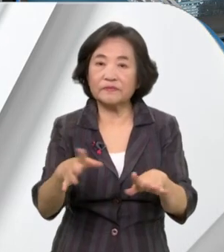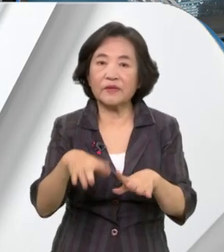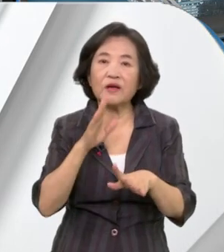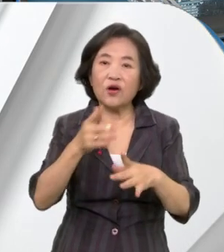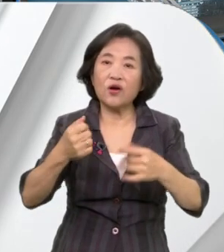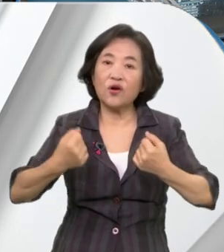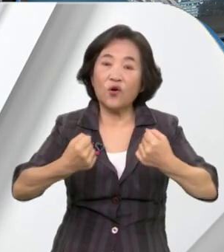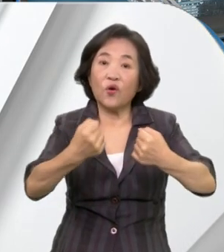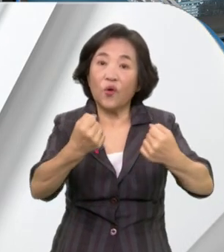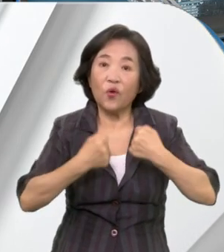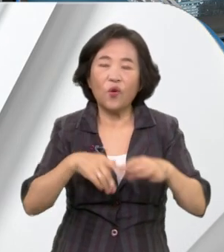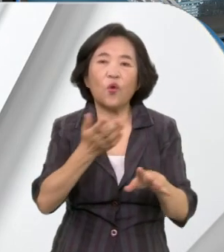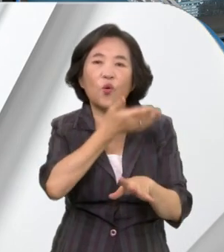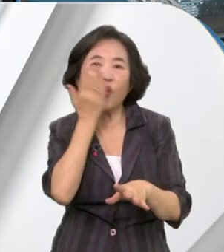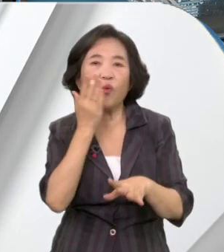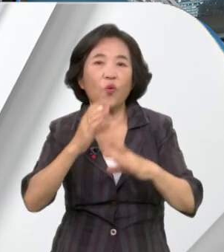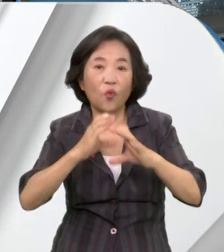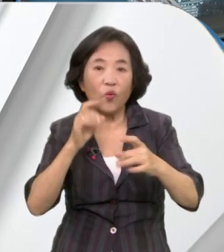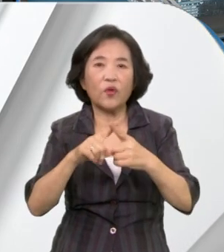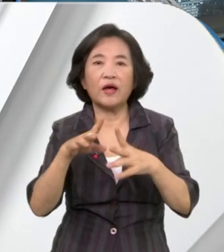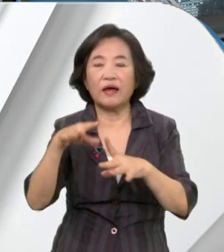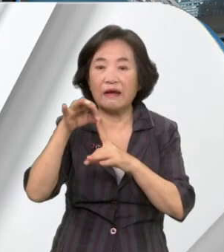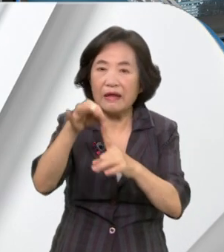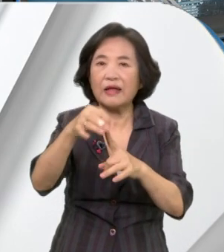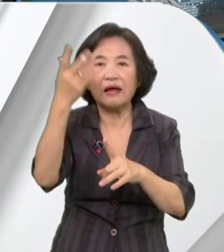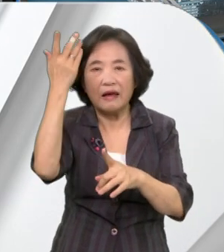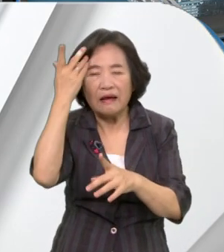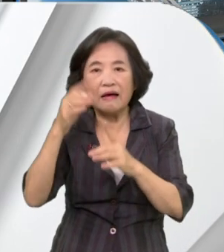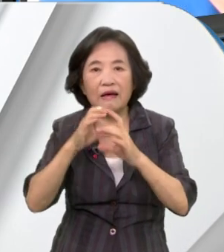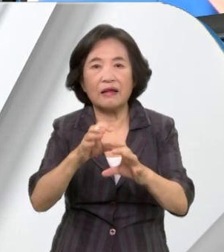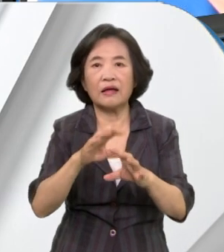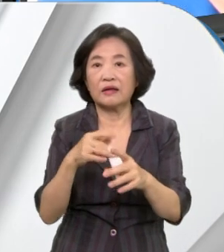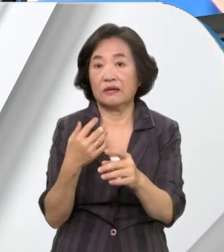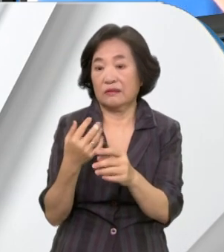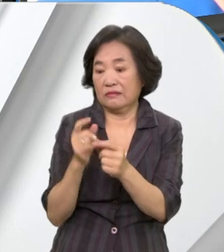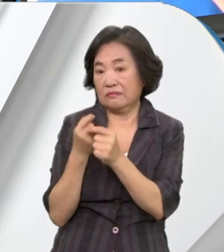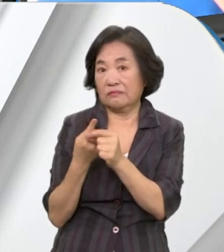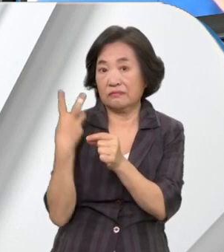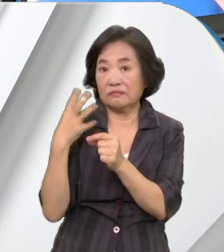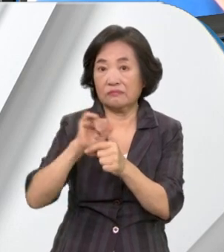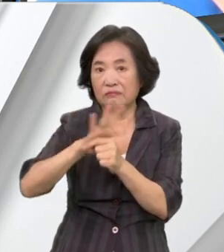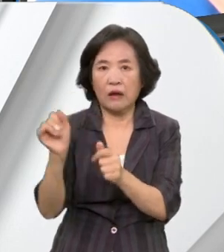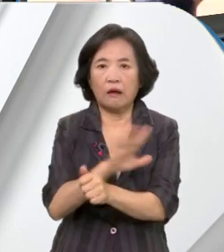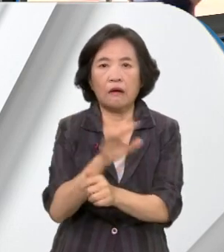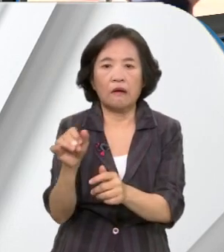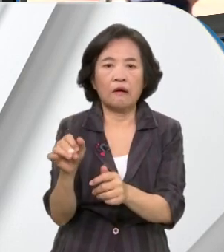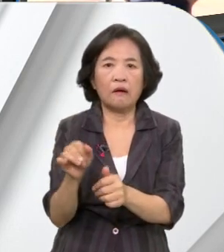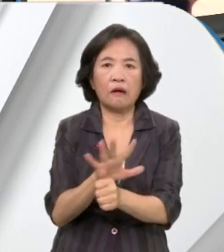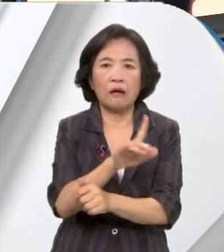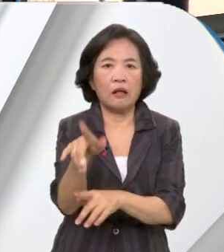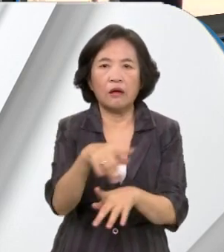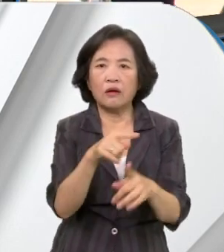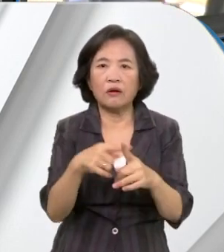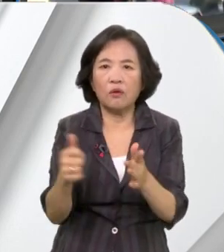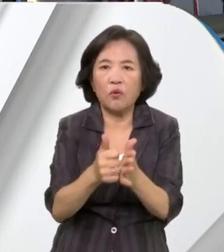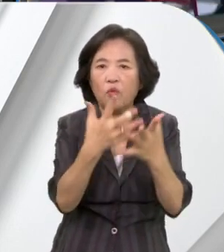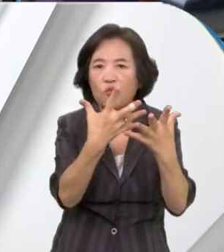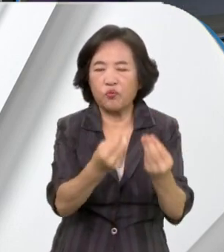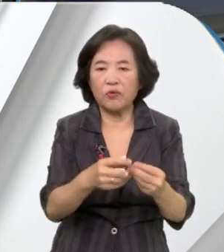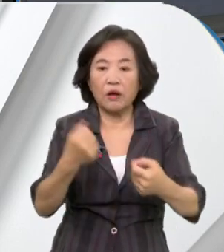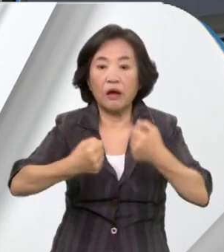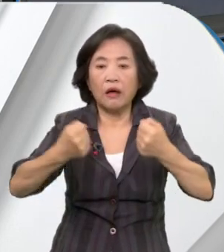公路是其客运还有游览车的业者，最近三年因为受到疫情的影响，初几年需求变少，结果